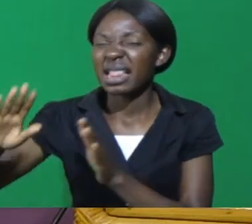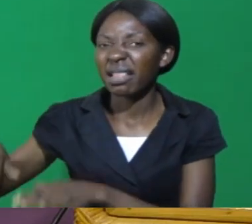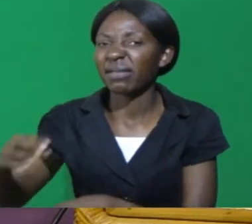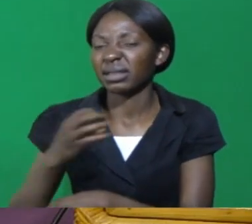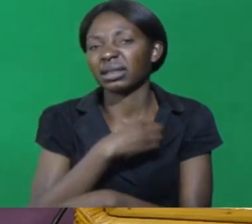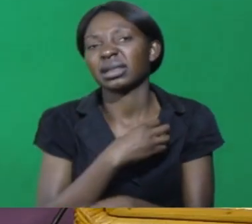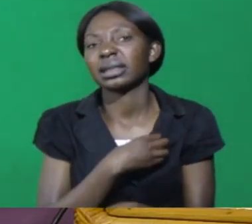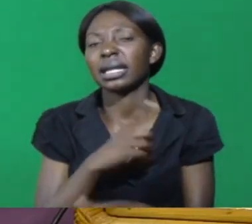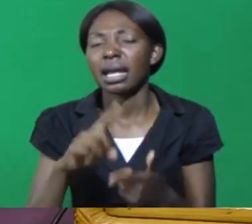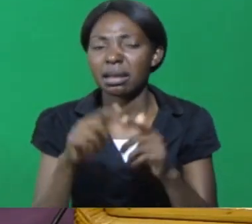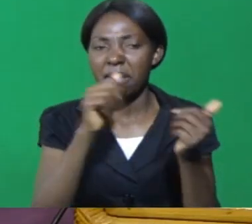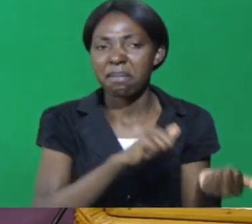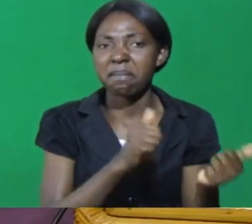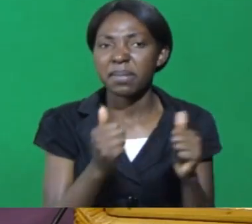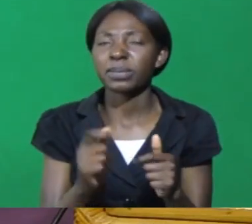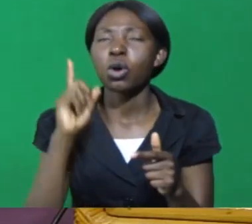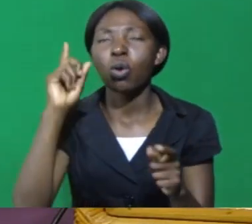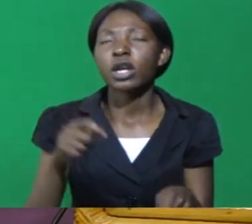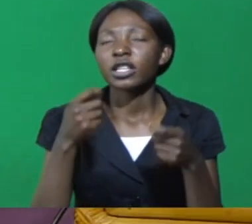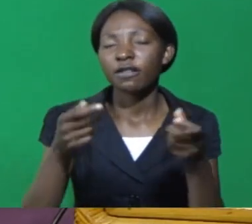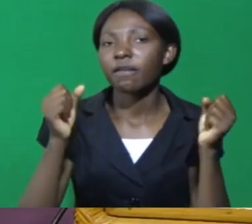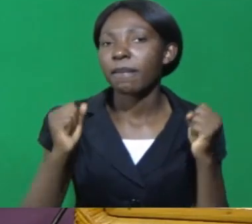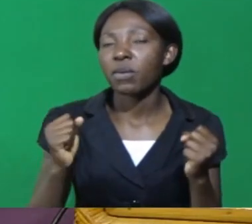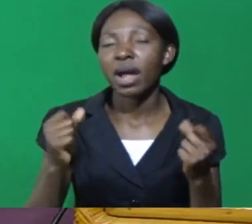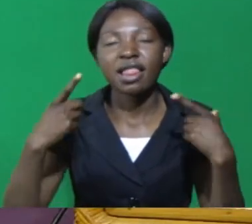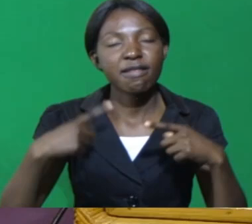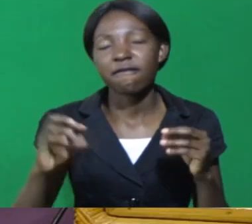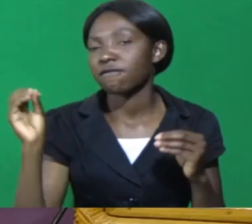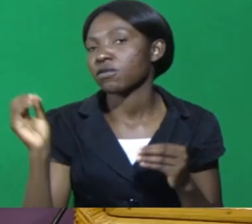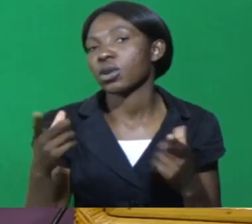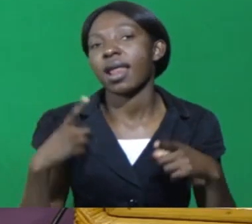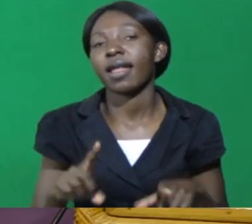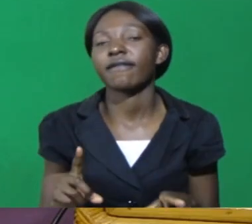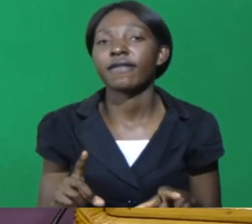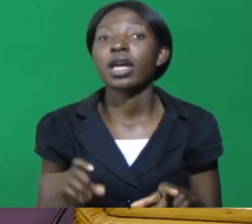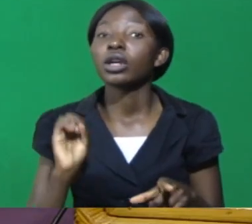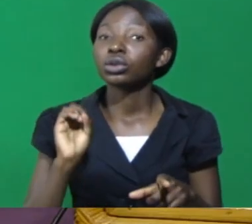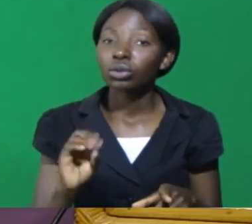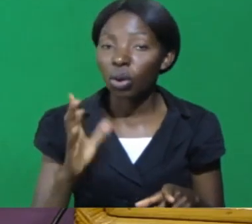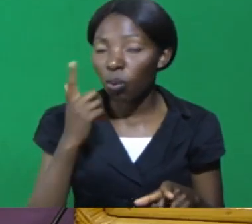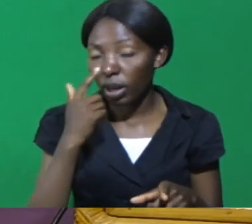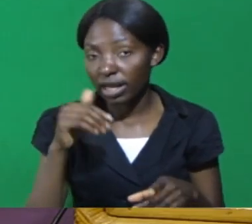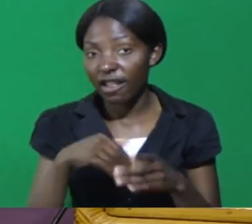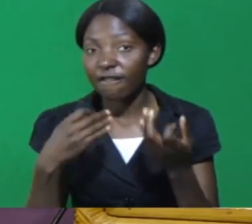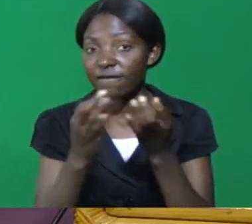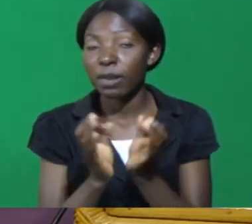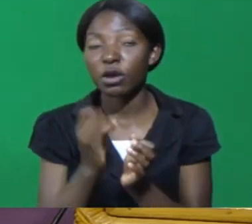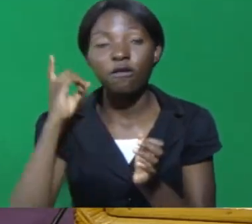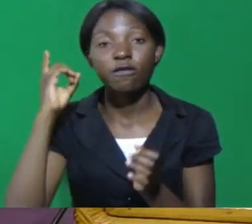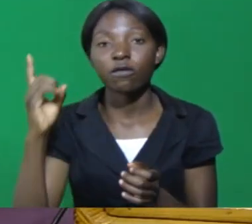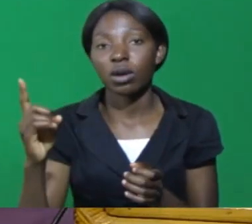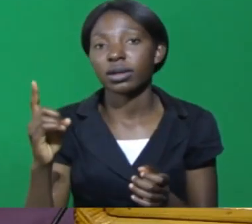kare wobhabhatidzwa Mwari wokupa simba worarama muupenyu utsva. Saka paunenge uri wemhuri